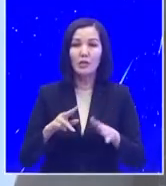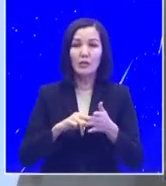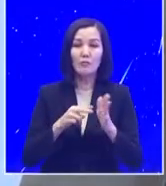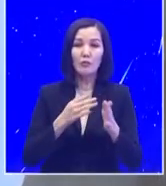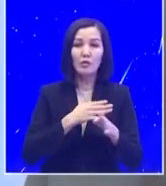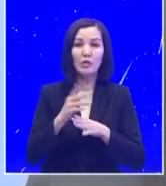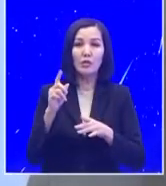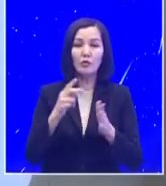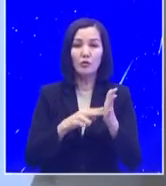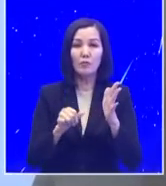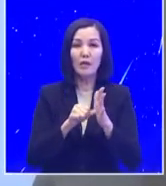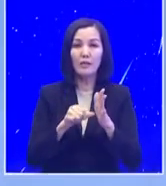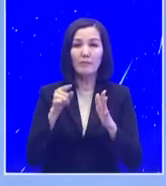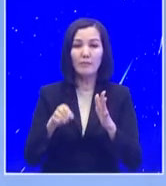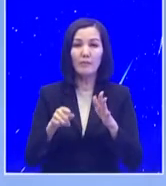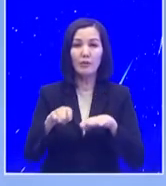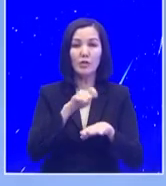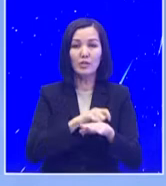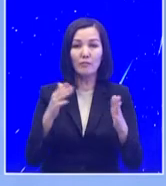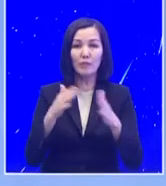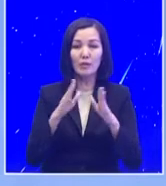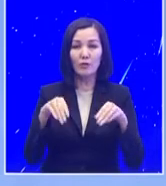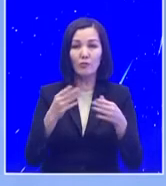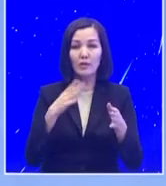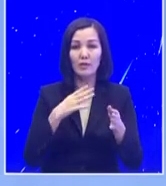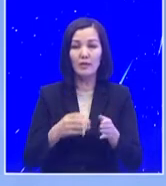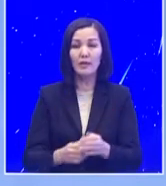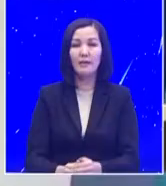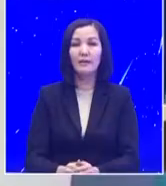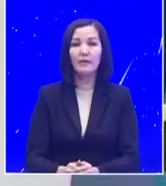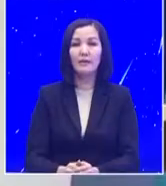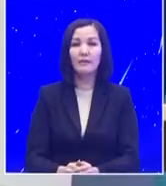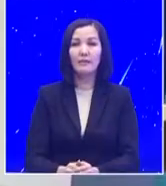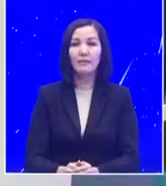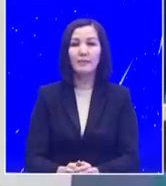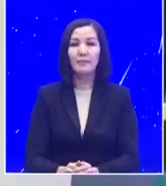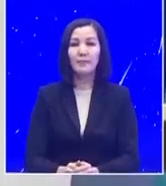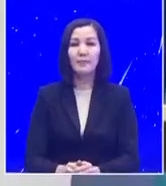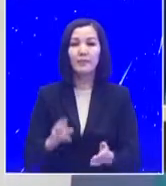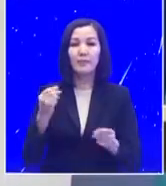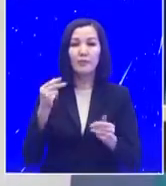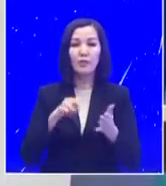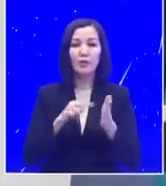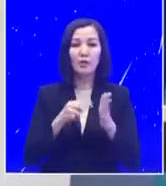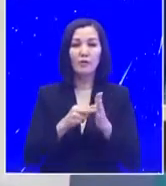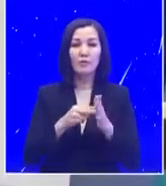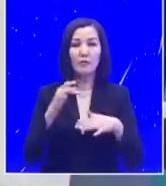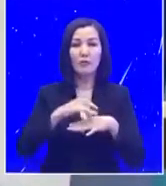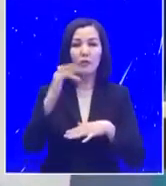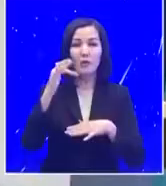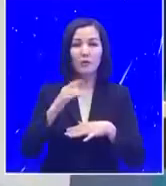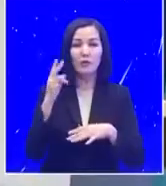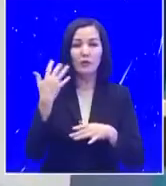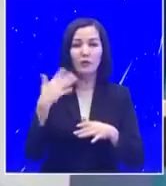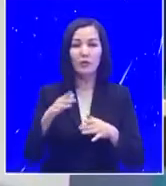есебінен 126,1 мың шаршы метр тұрғын үй қолданысқа берілді. Бюджет есебінен көпқабатты үйлерде 250